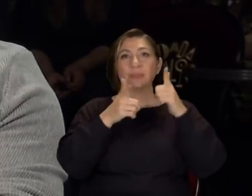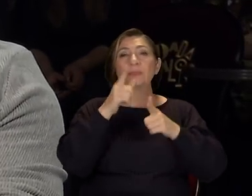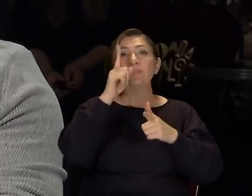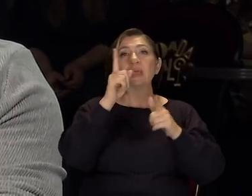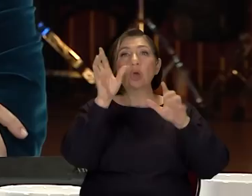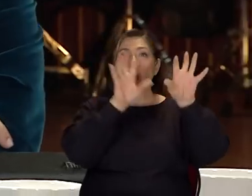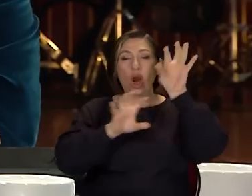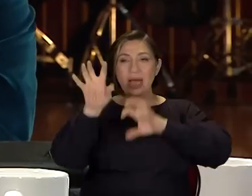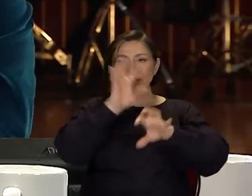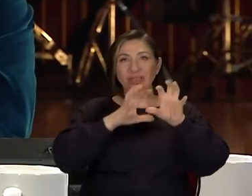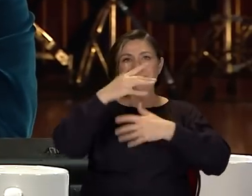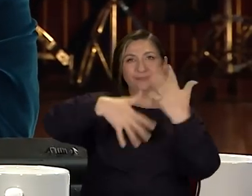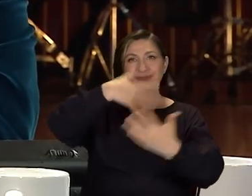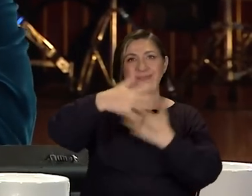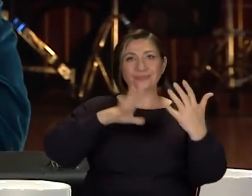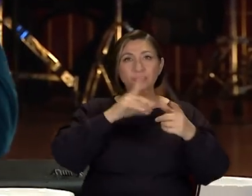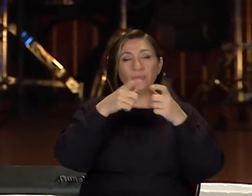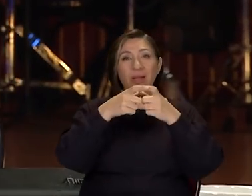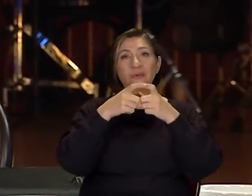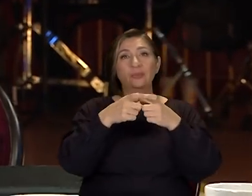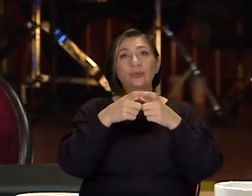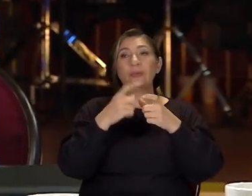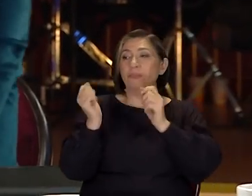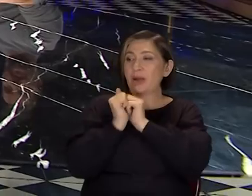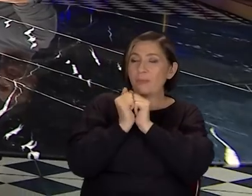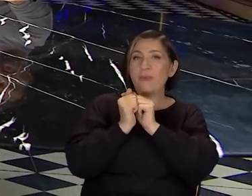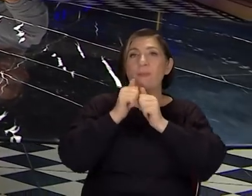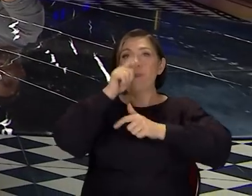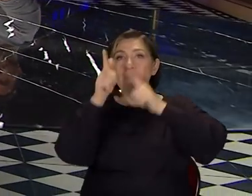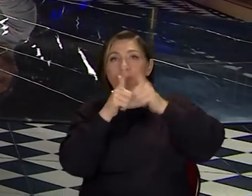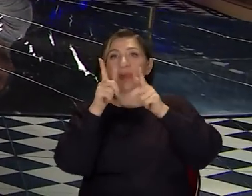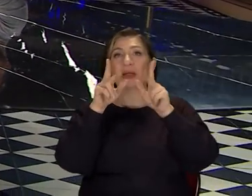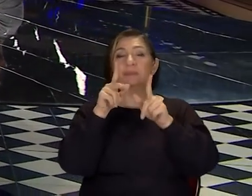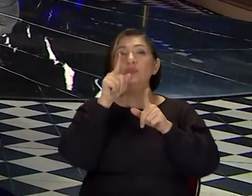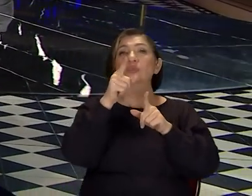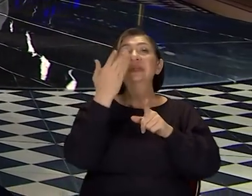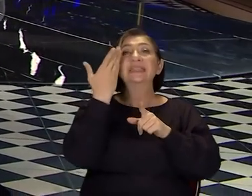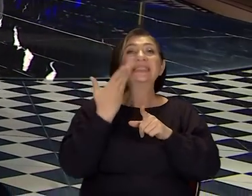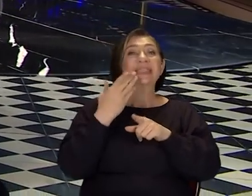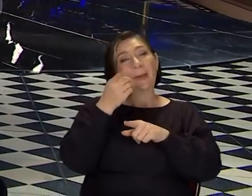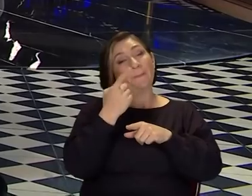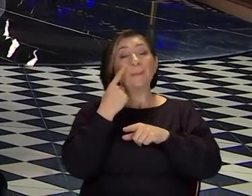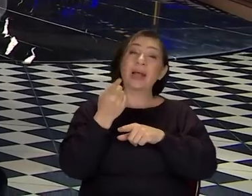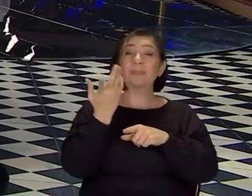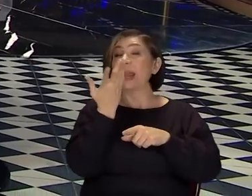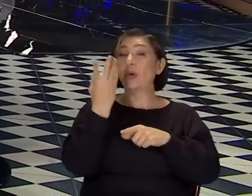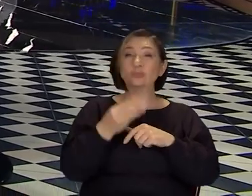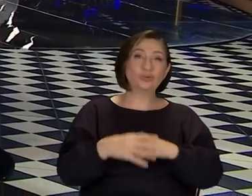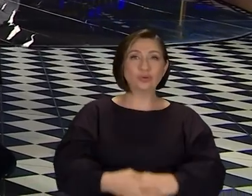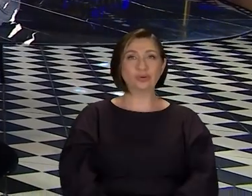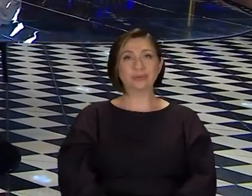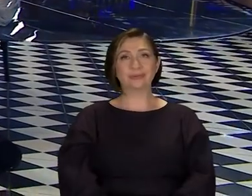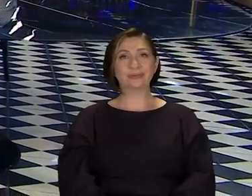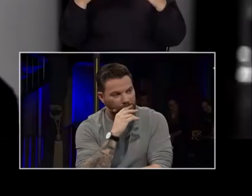bir kolaj var. Bu albüm düet klipler kolajı gibi. Önce bu kolaja bakalım bakalım neler olmuş. Tamam